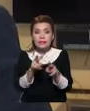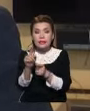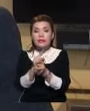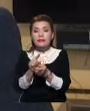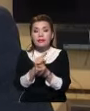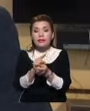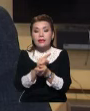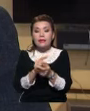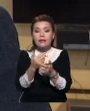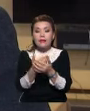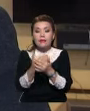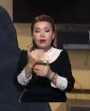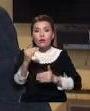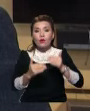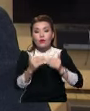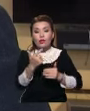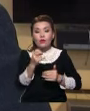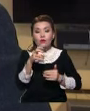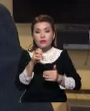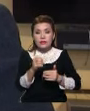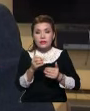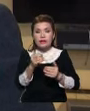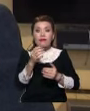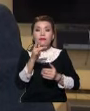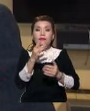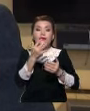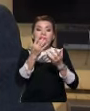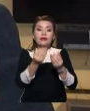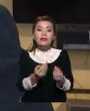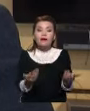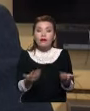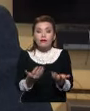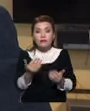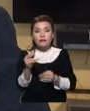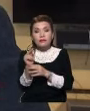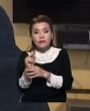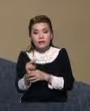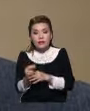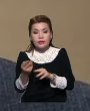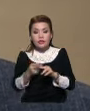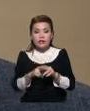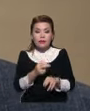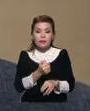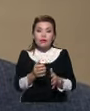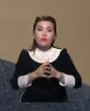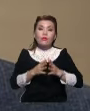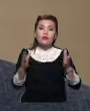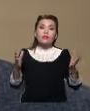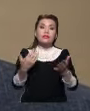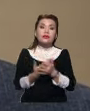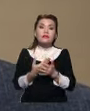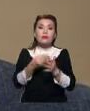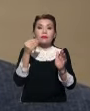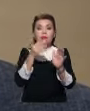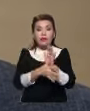то есть как меняется уровень глюкозы в течение суток, и позволяет точнее скорректировать терапию. Большая часть расходов